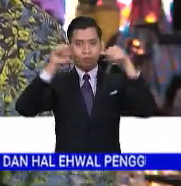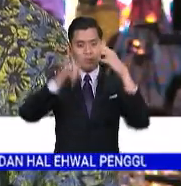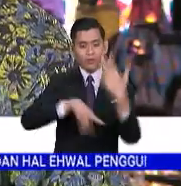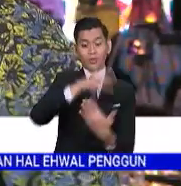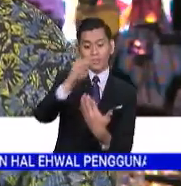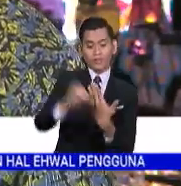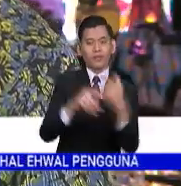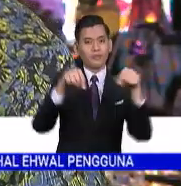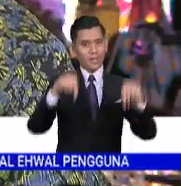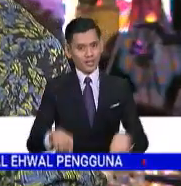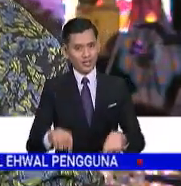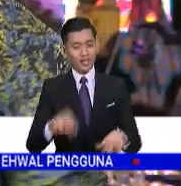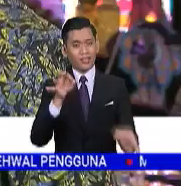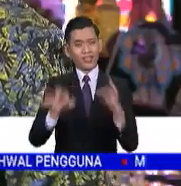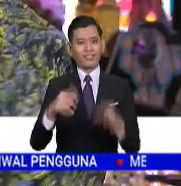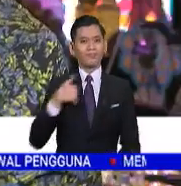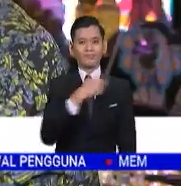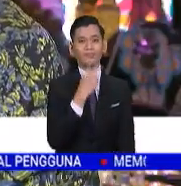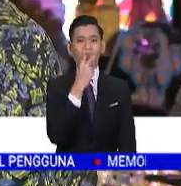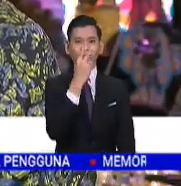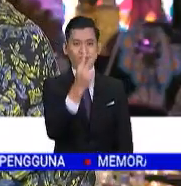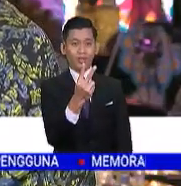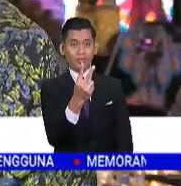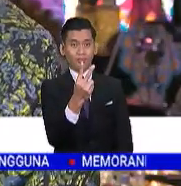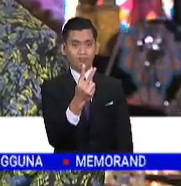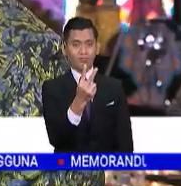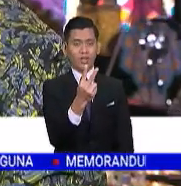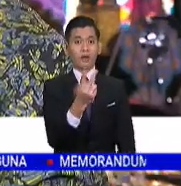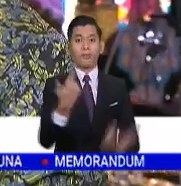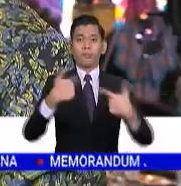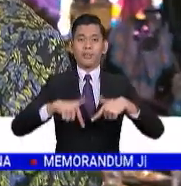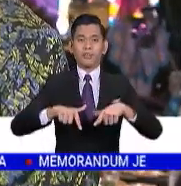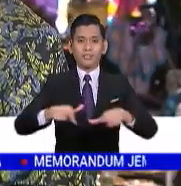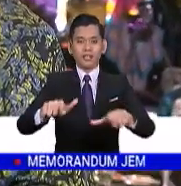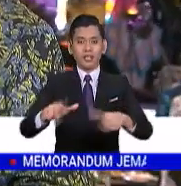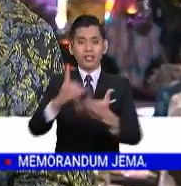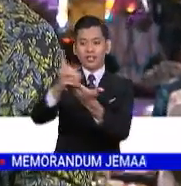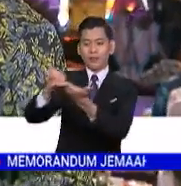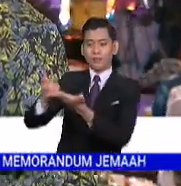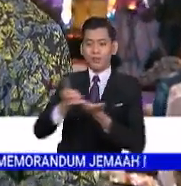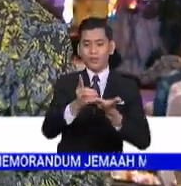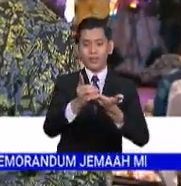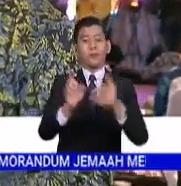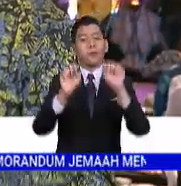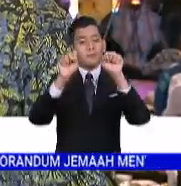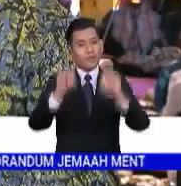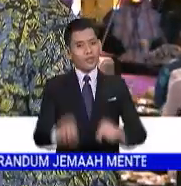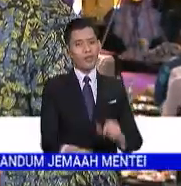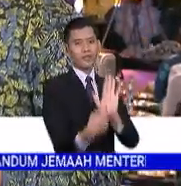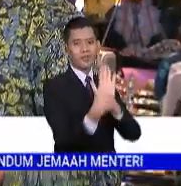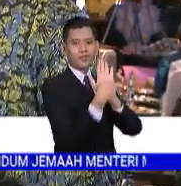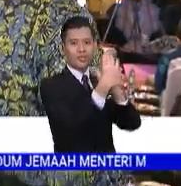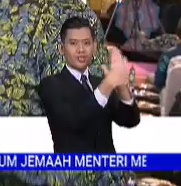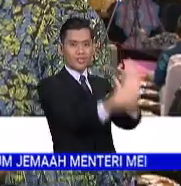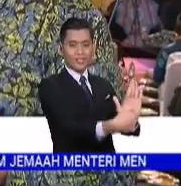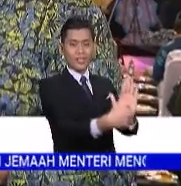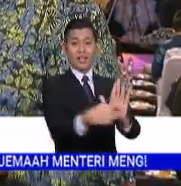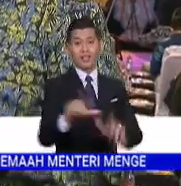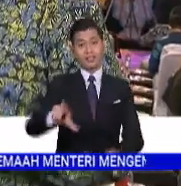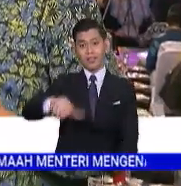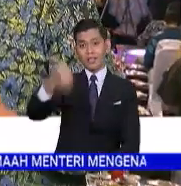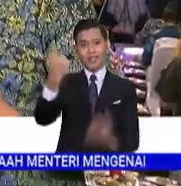kita lihat dari segi yang lebih besar lagi, pelaksanaan Deepavali ini juga akan mempamerkan satu